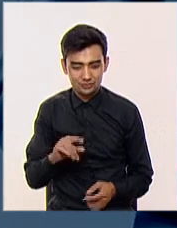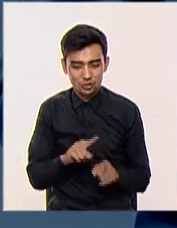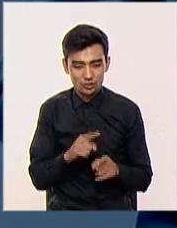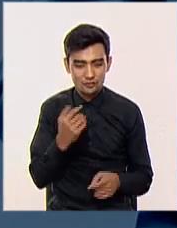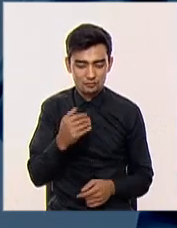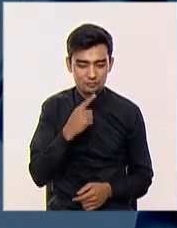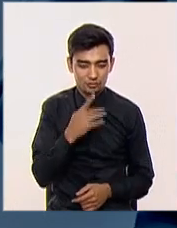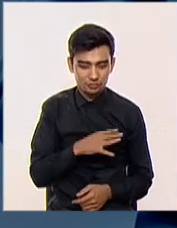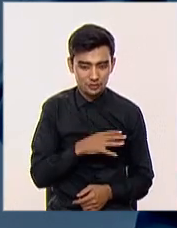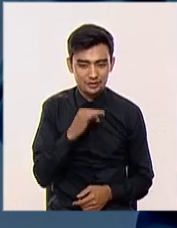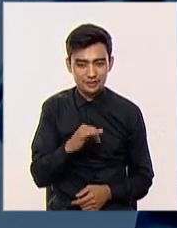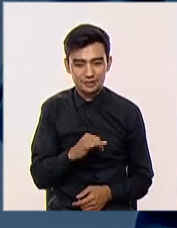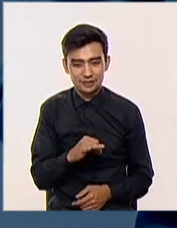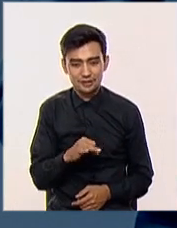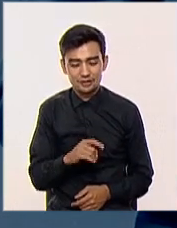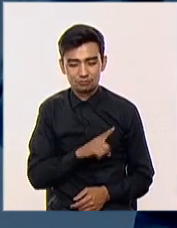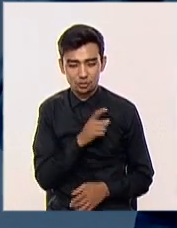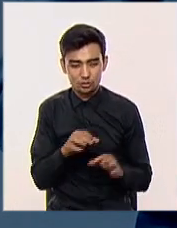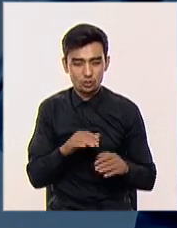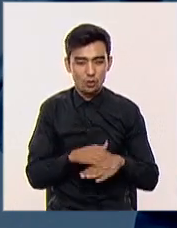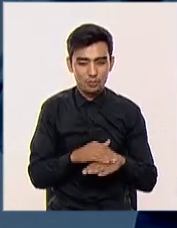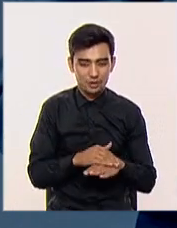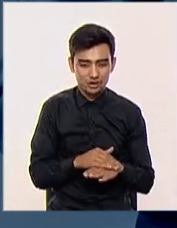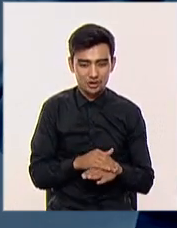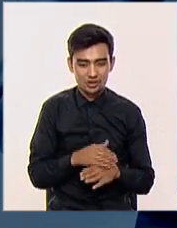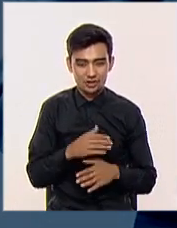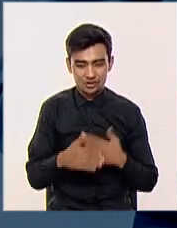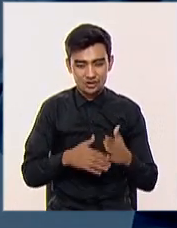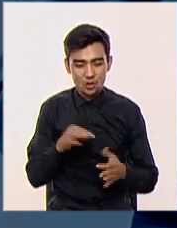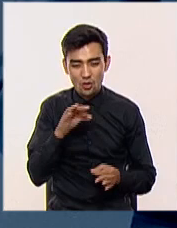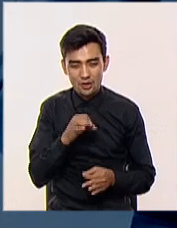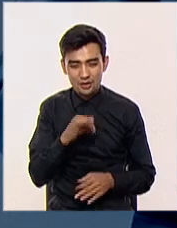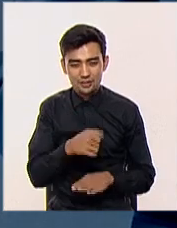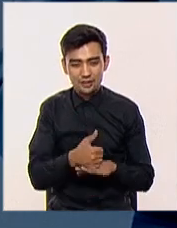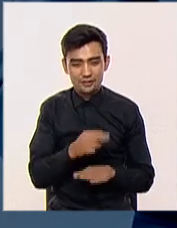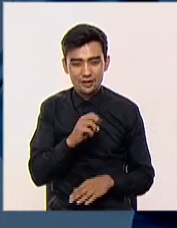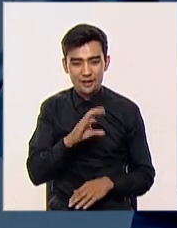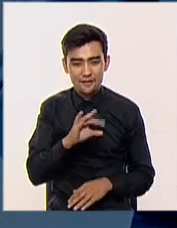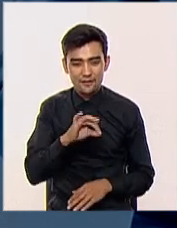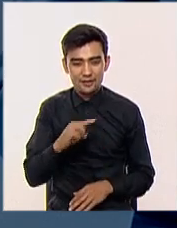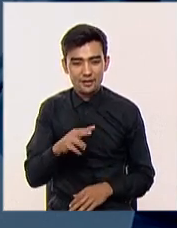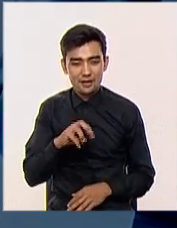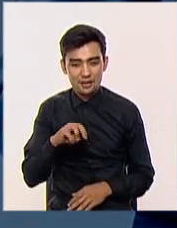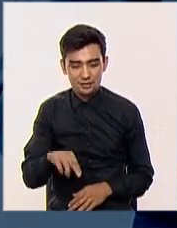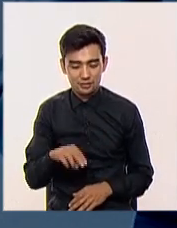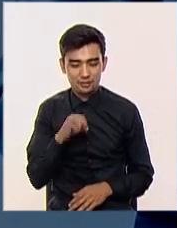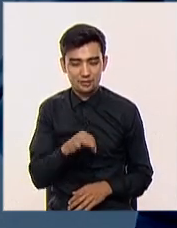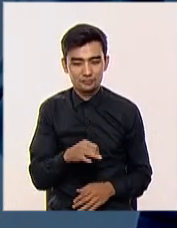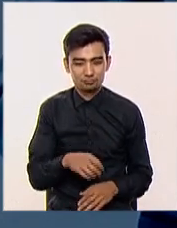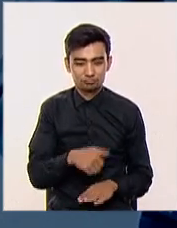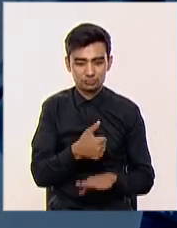словам экспертов, добрым жестом отметился главный ашкеназский раввин Давид Лал. Он пожал руку